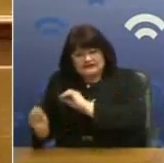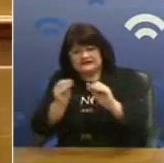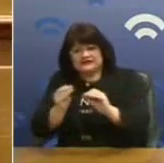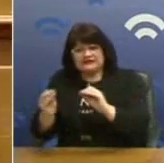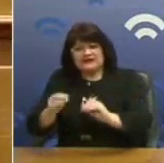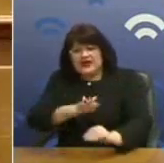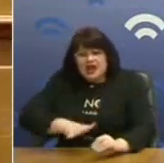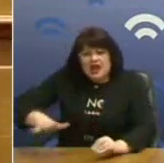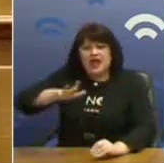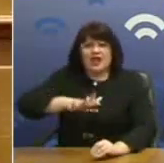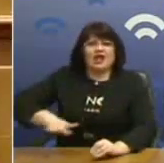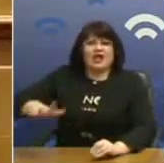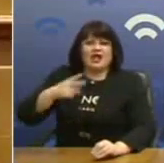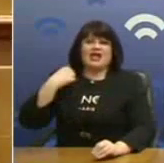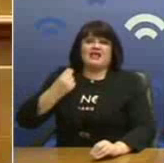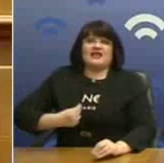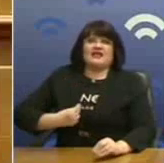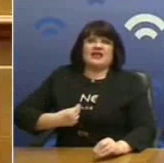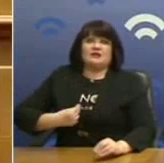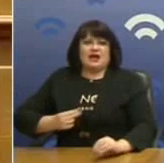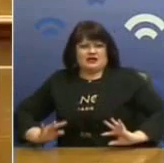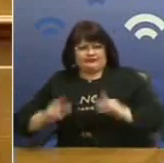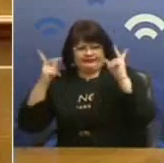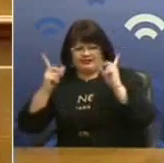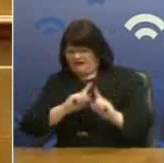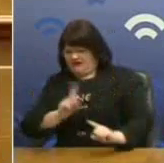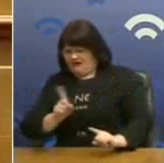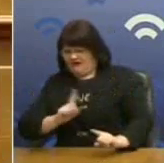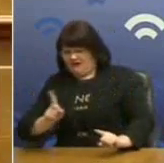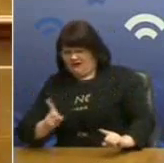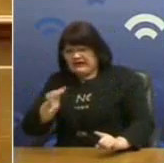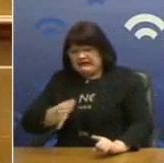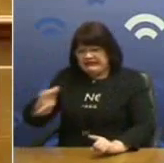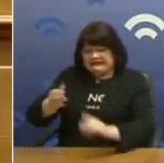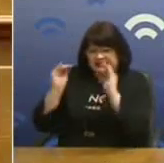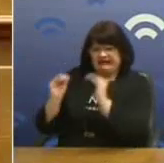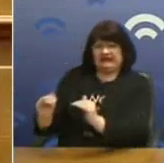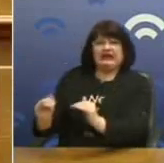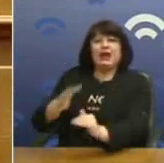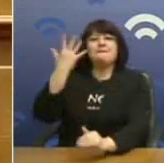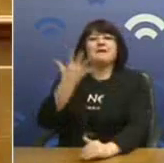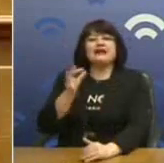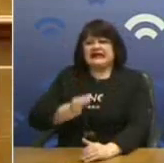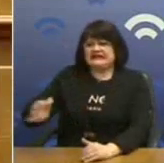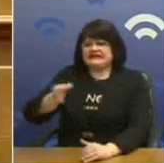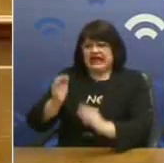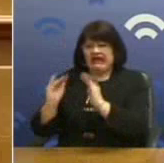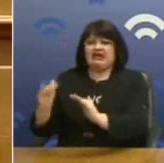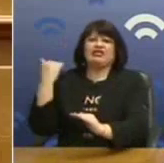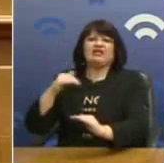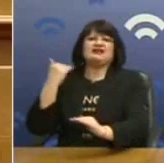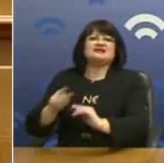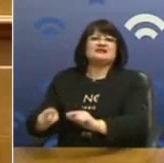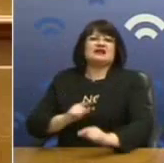έχετε τους δημάρχους σας να κάνουν αντάρτικο. Και θυσιάζετε 5 ολόκληρα νησιά, γιατί εσείς δεν μπορείτε να